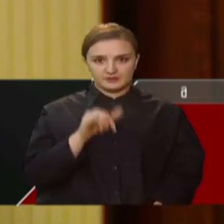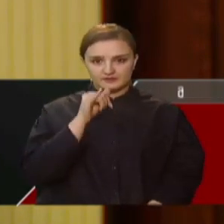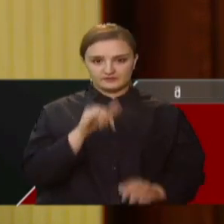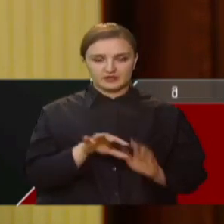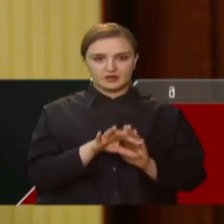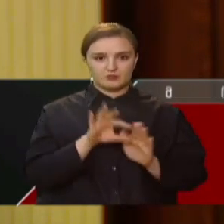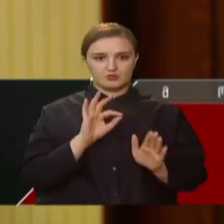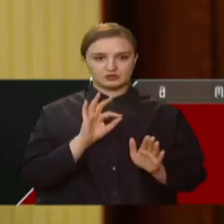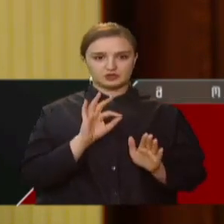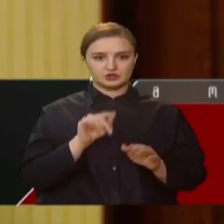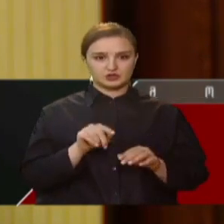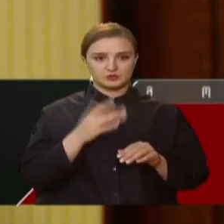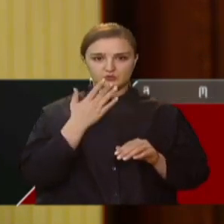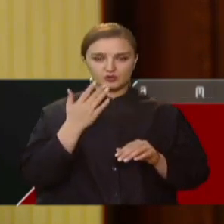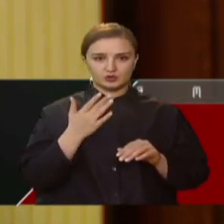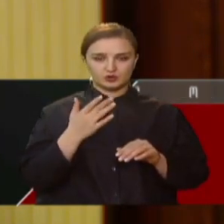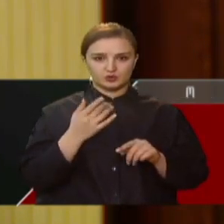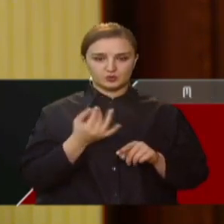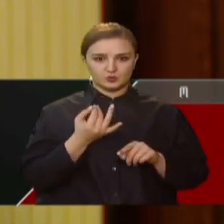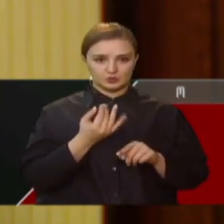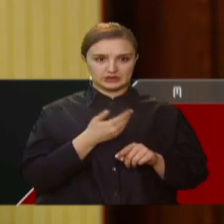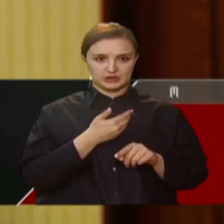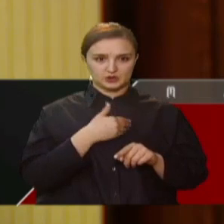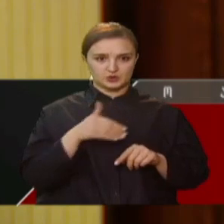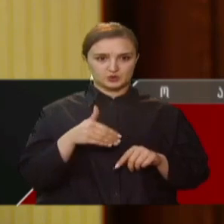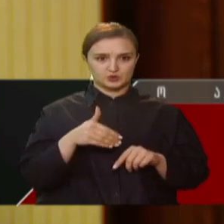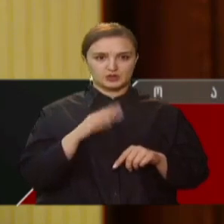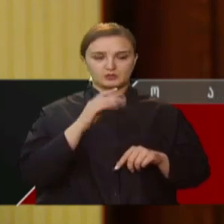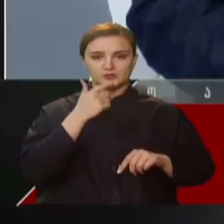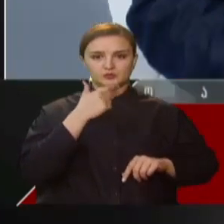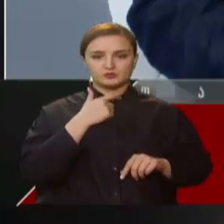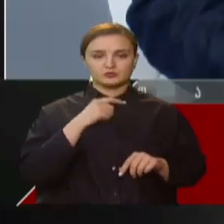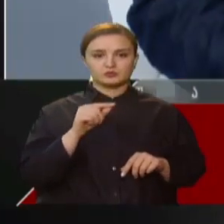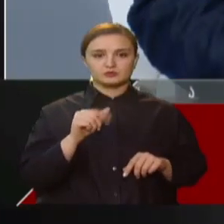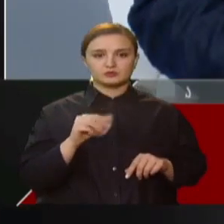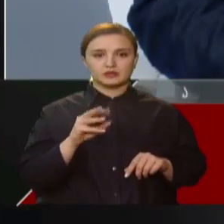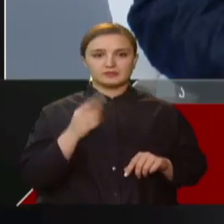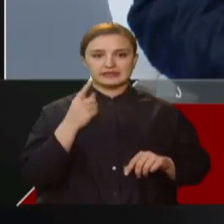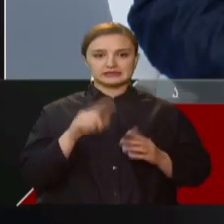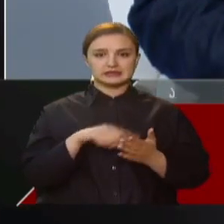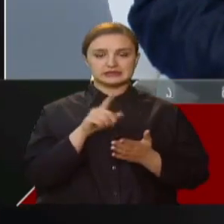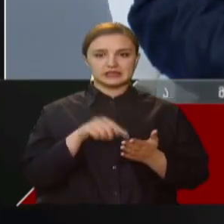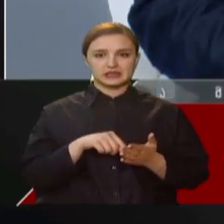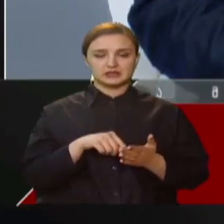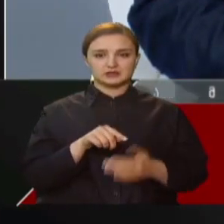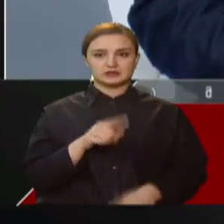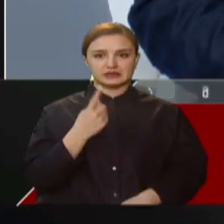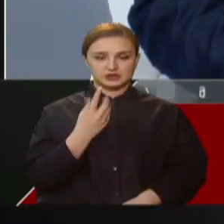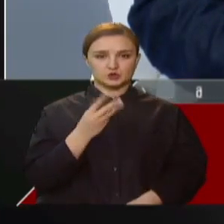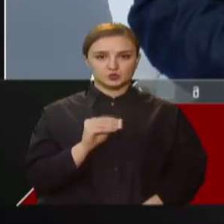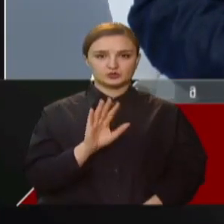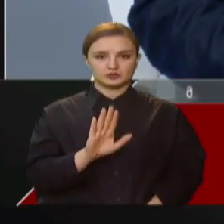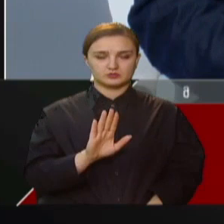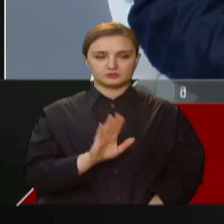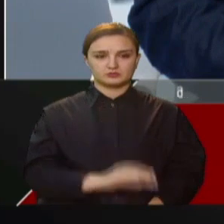ამოარჩიეს, ამოარჩიეს პოლიტიკურ ტრინკებს რომ არ გასაგებია. ქალბატონ თავას კიდევ ერთ საკითხს რომ შევერო. Ოცნების ერთი წუთით,